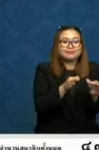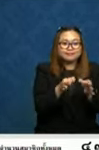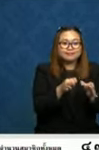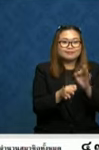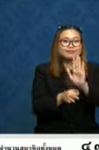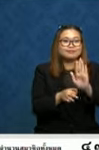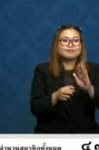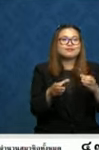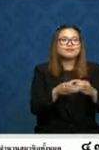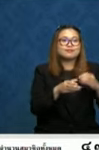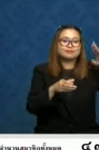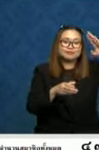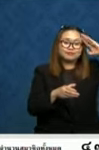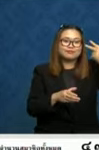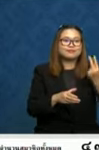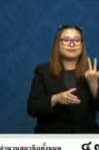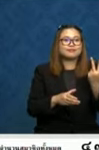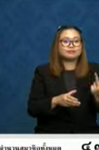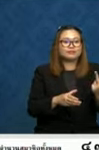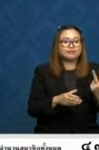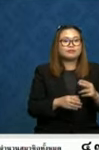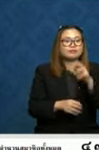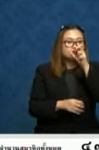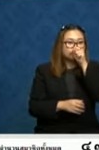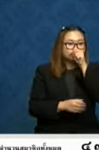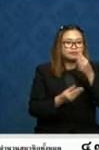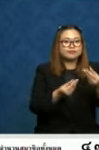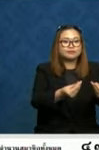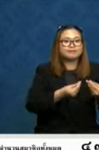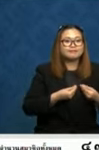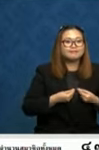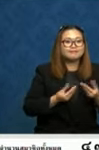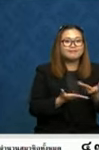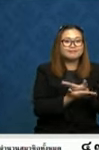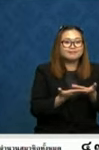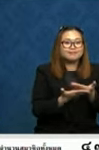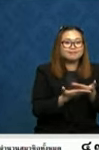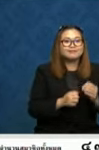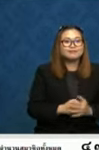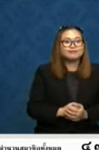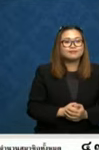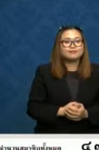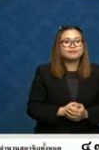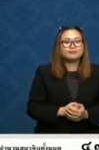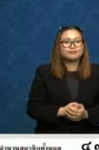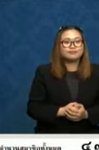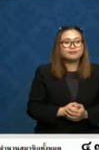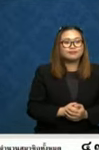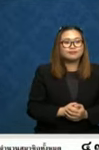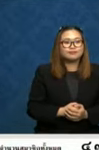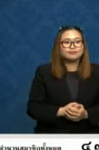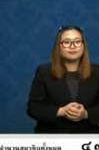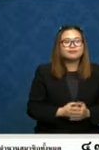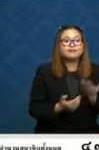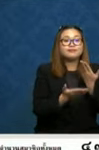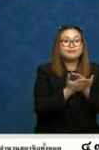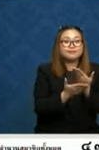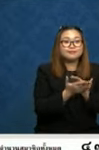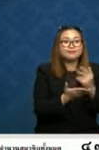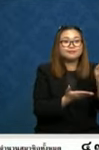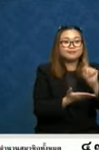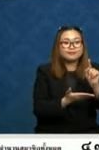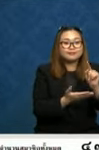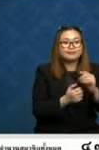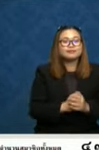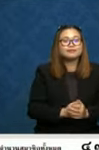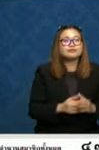พค่ะจะมีเอกสารลับที่นำมาให้กรรมาธิการพิจารณานะคะเอกสารลับเหล่านี้ค่ะหลักๆจะเป็นค่าใช้จ่ายในการเสริมสร้